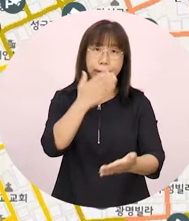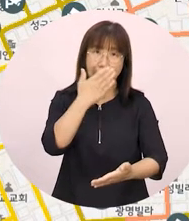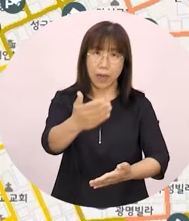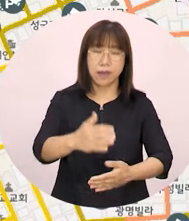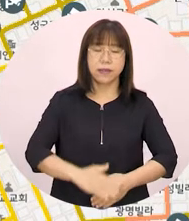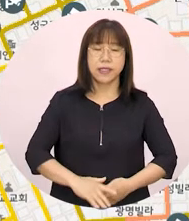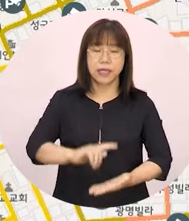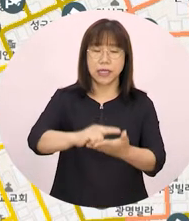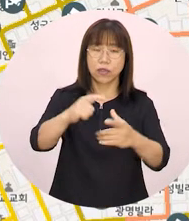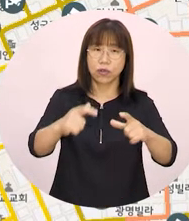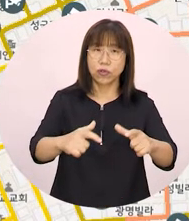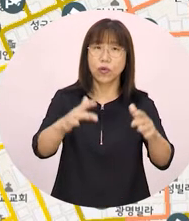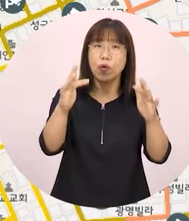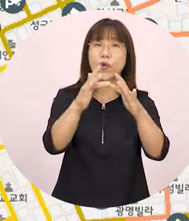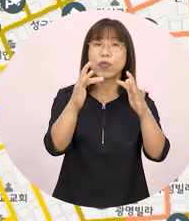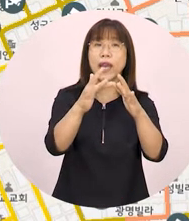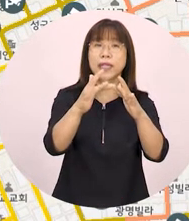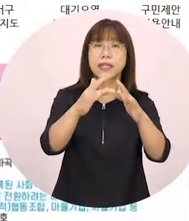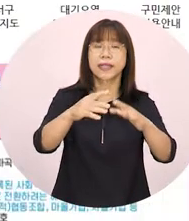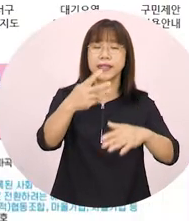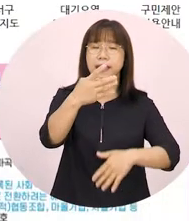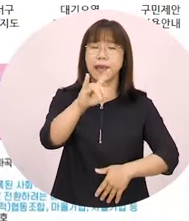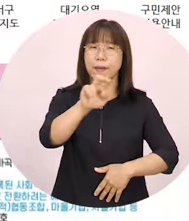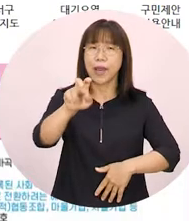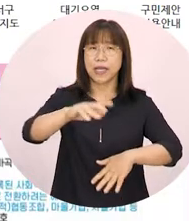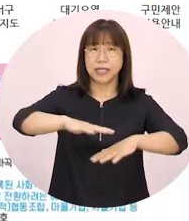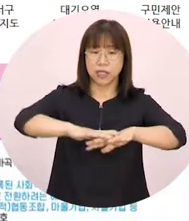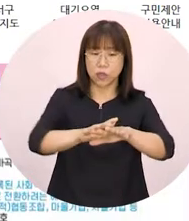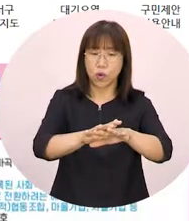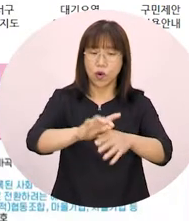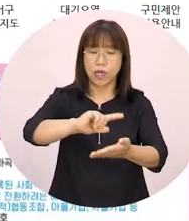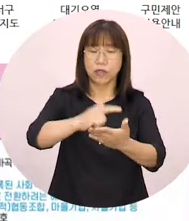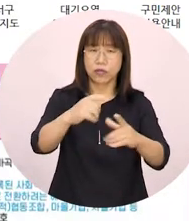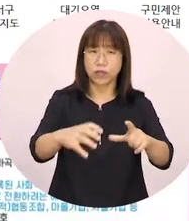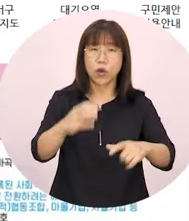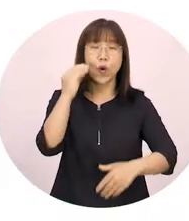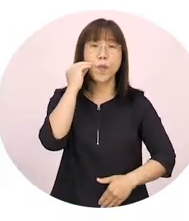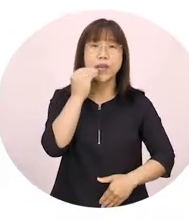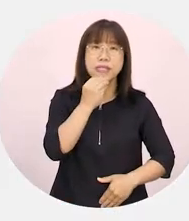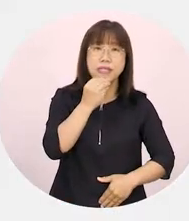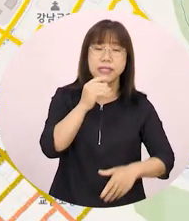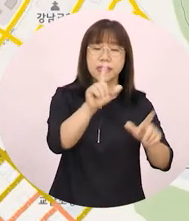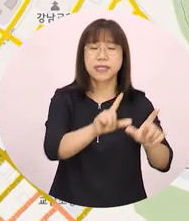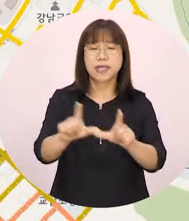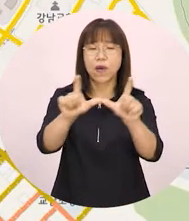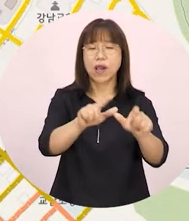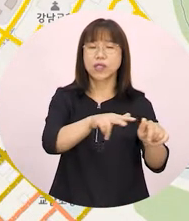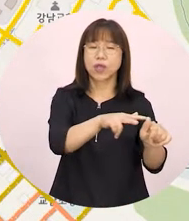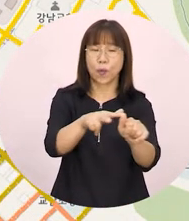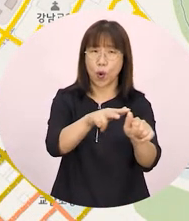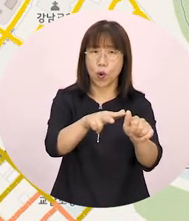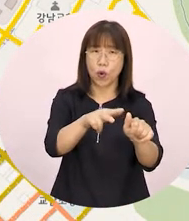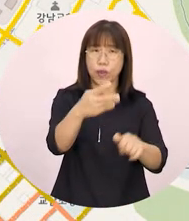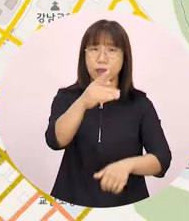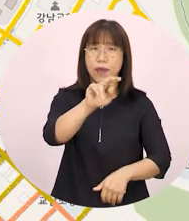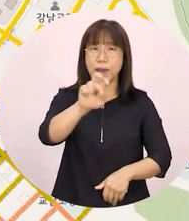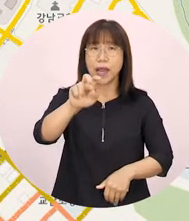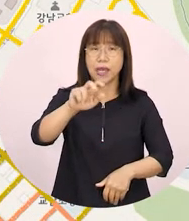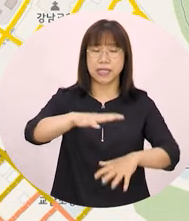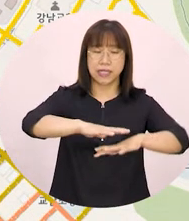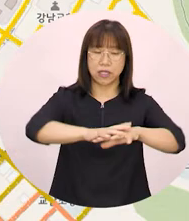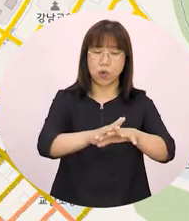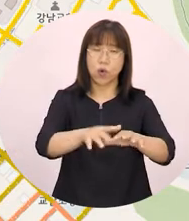수 있습니다. 강서구 온라인 테마지도 서비스는 강서구청 홈페이지 생활정보 강서구